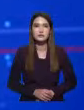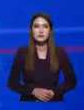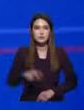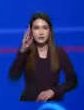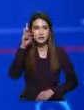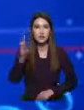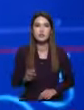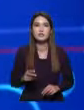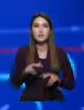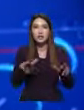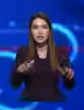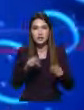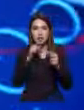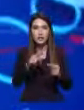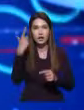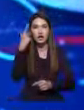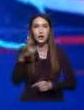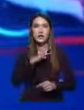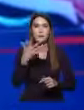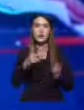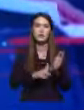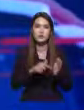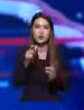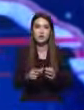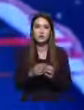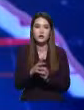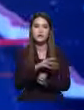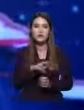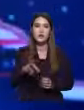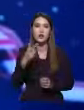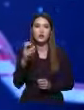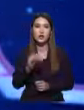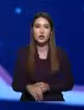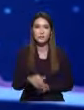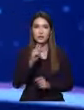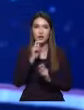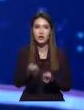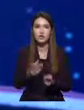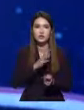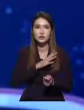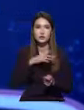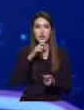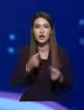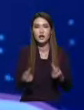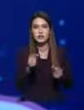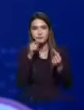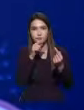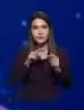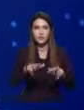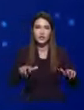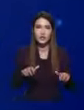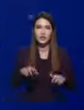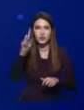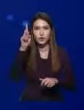Елімізде жемқорлық туралы хабар берген 57 азаматқа 15 миллион 200 мың тенге сыйақы берілді. Бұл туралы Сыбайлас жемқорлыққа қарсы ұлттық